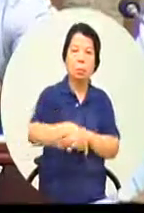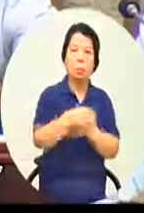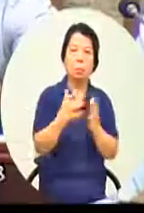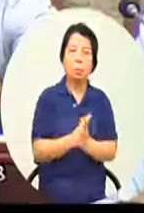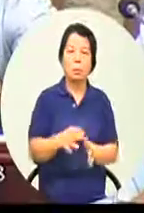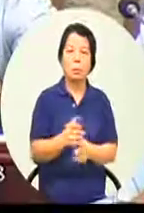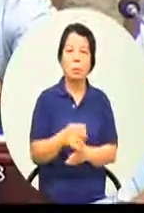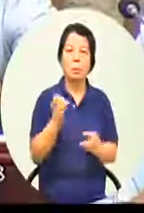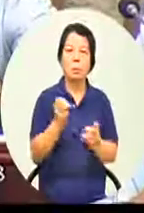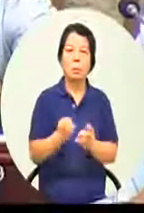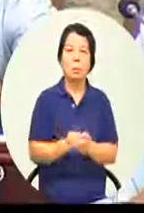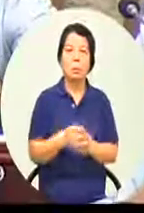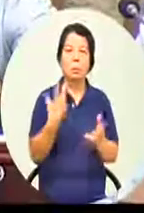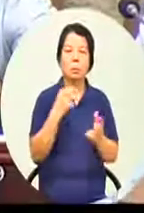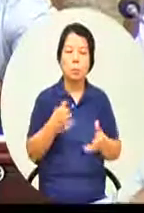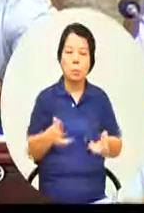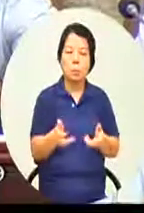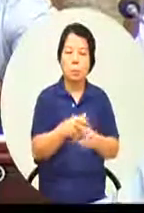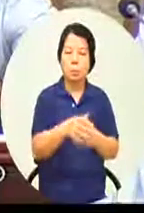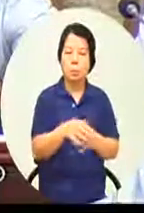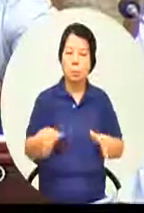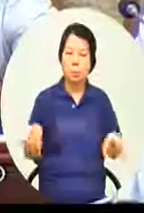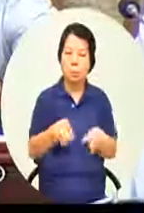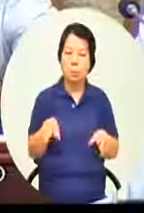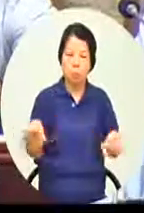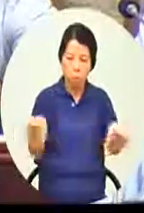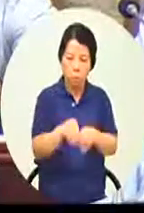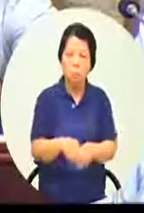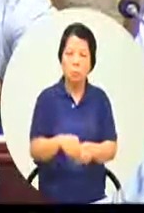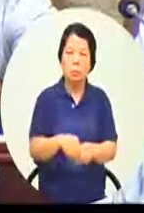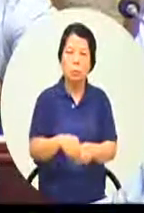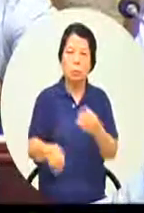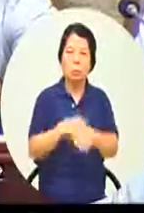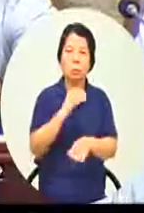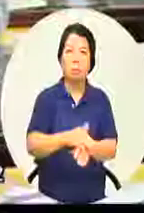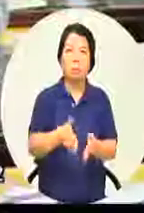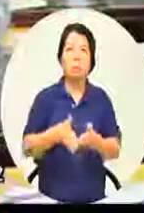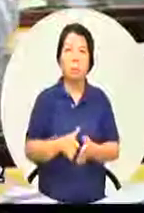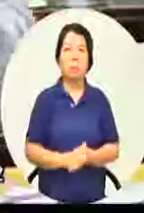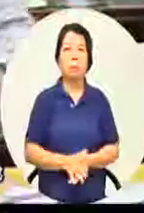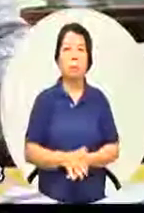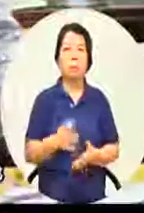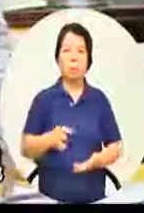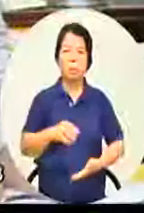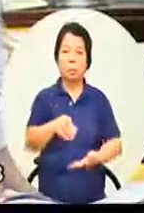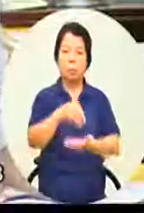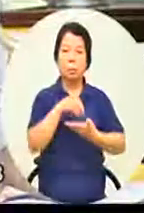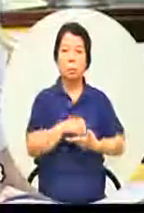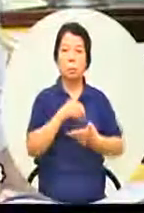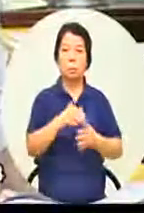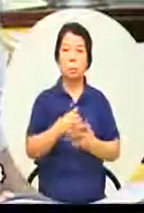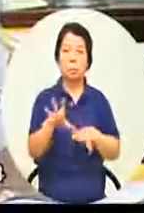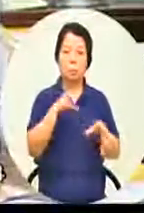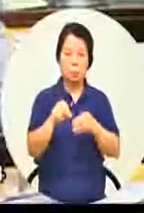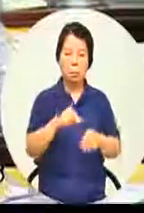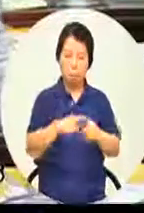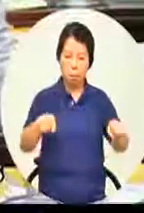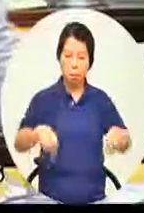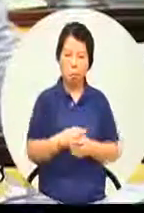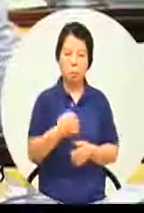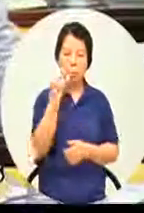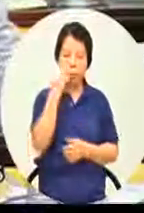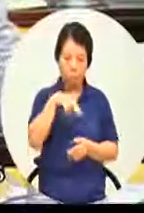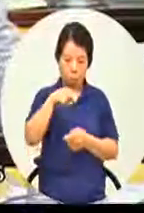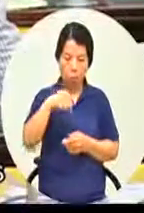的工程部分，然后再持续把它完成。 好，谢谢局长。我想从你们提供给我的资料，我们可以看